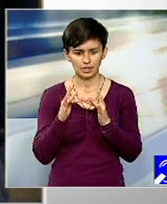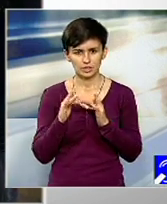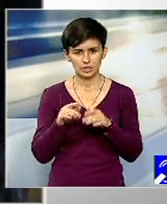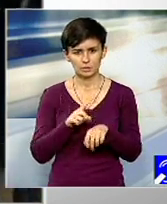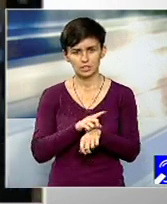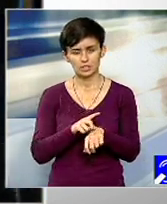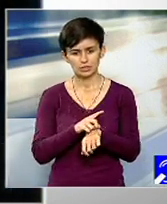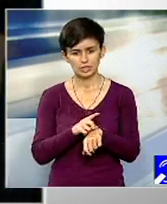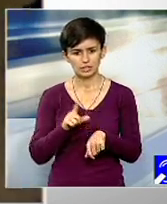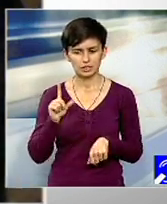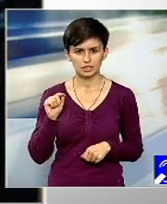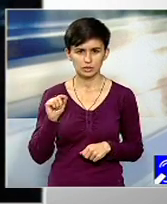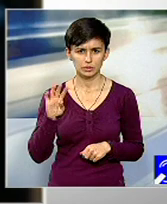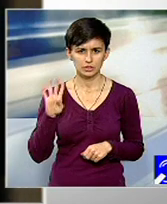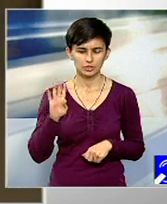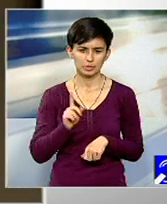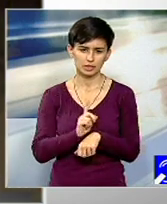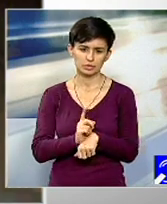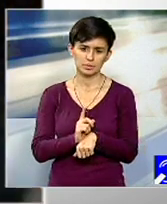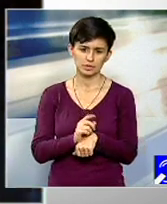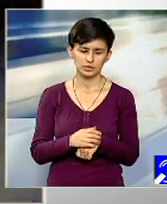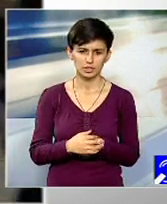teoretic 24 de minute.